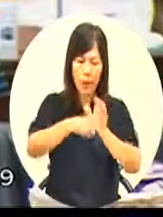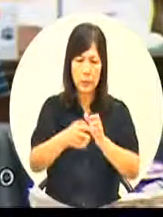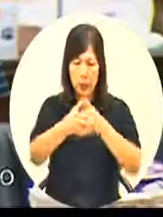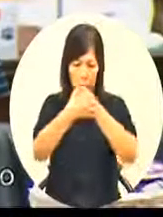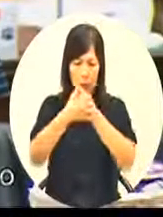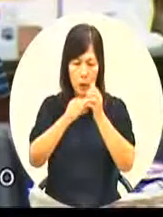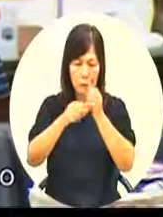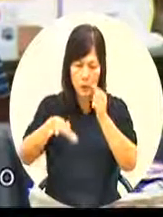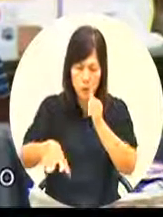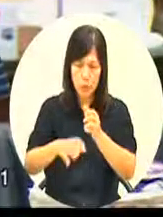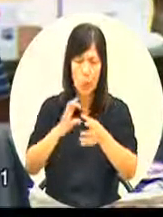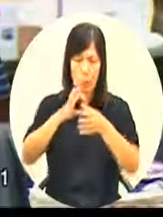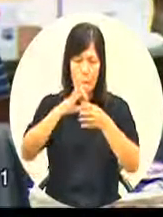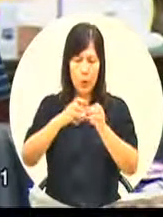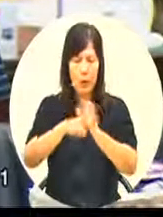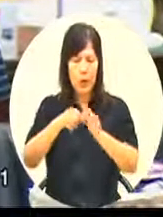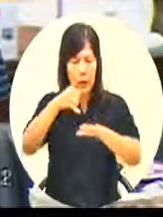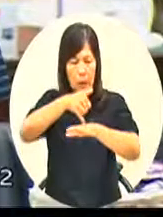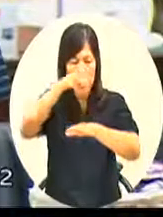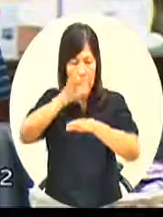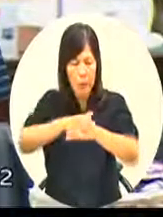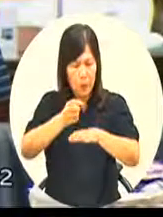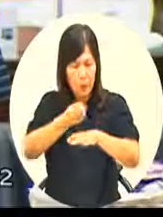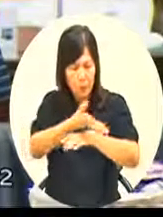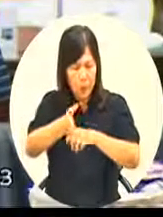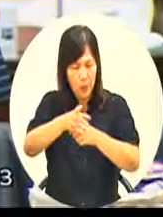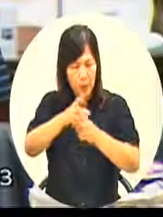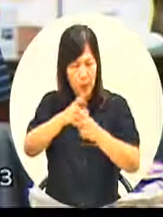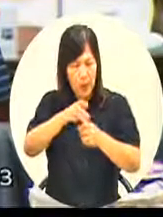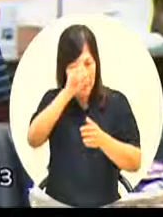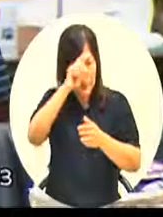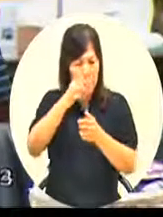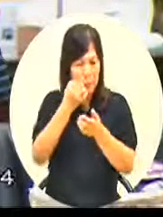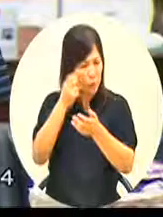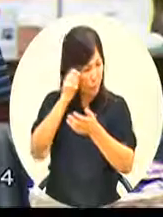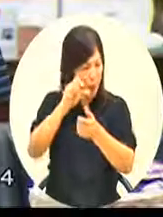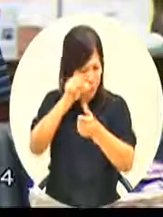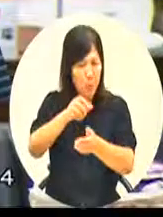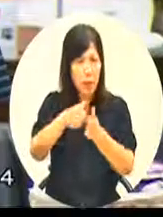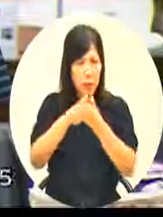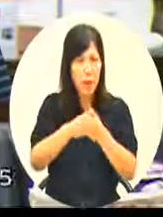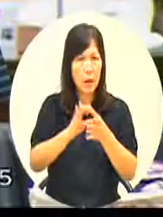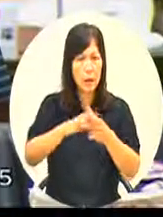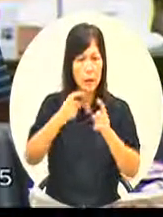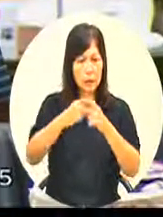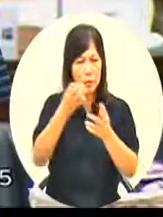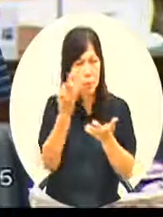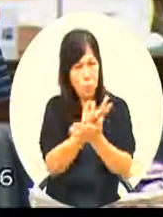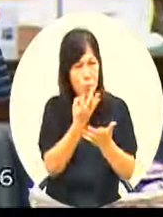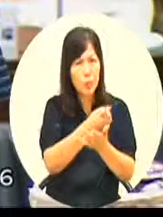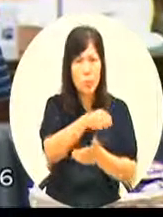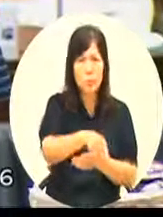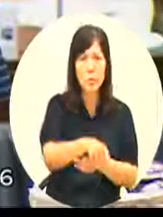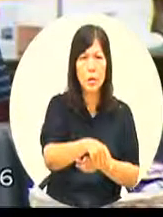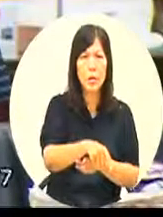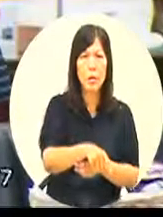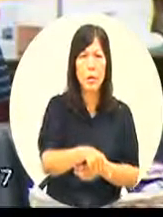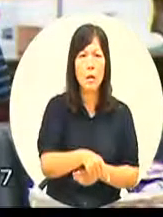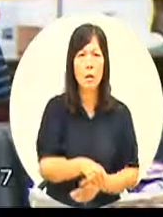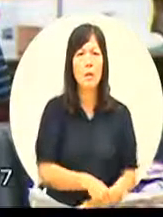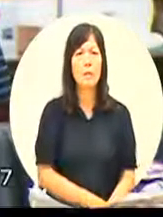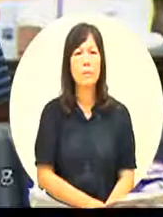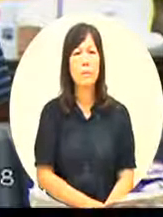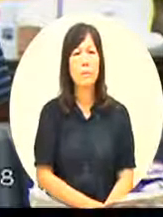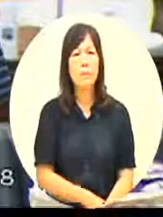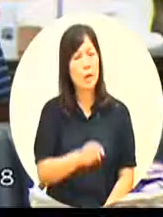登革热，然后冲过去要开单，那是不是有在能力不足的现象？好，那我想这部